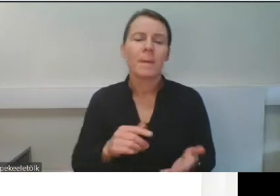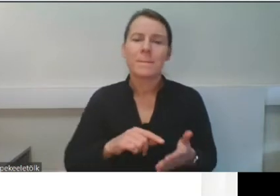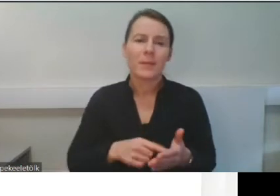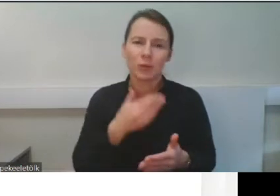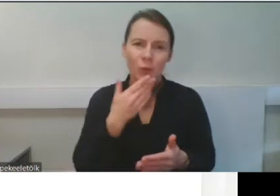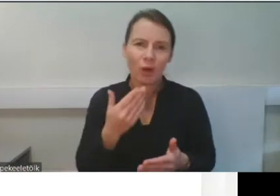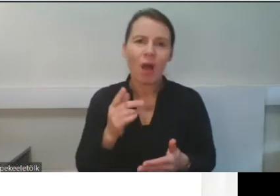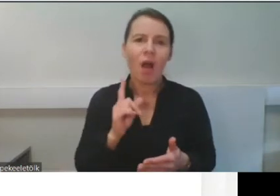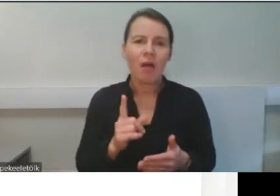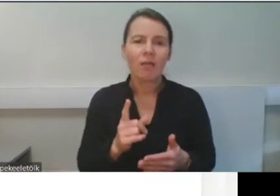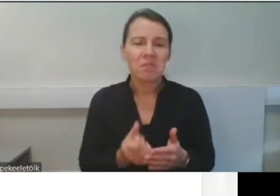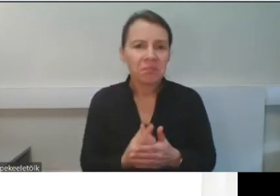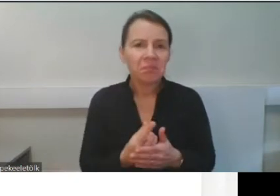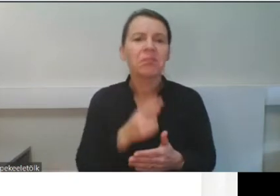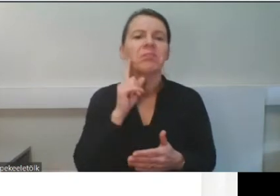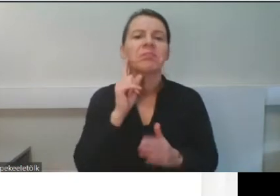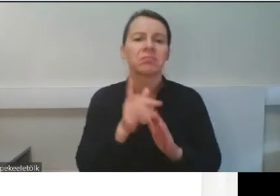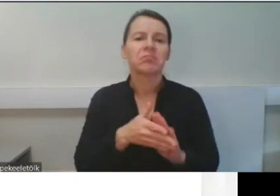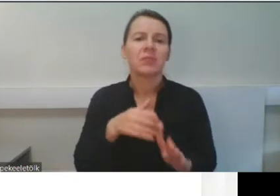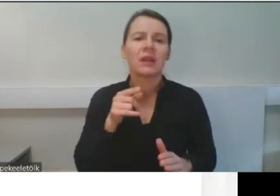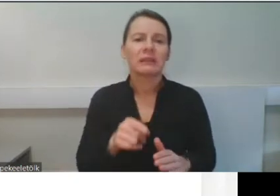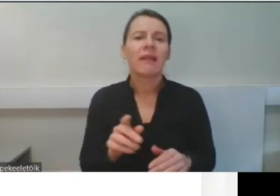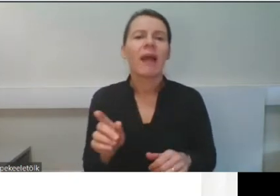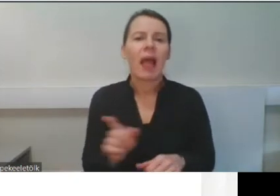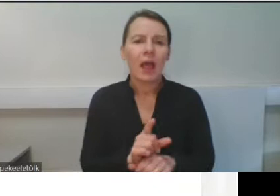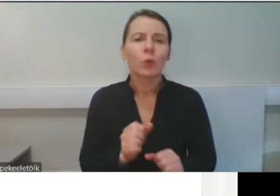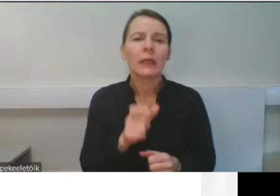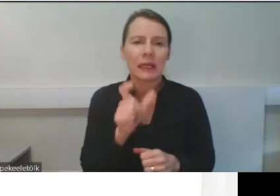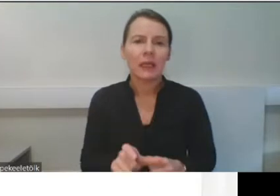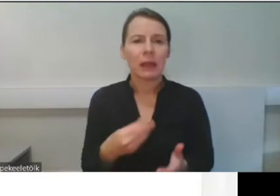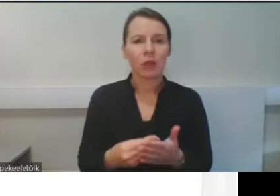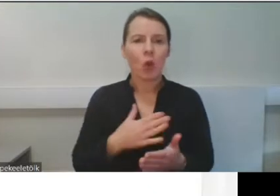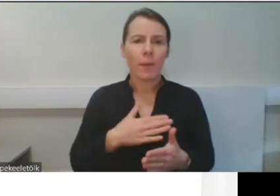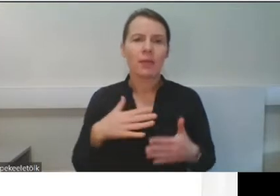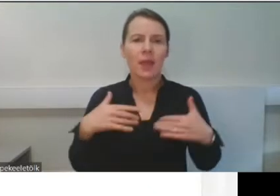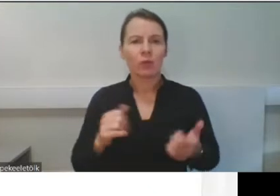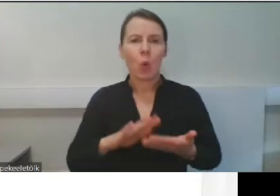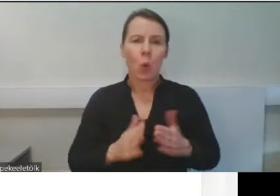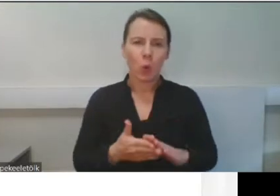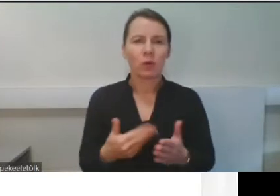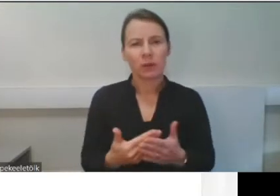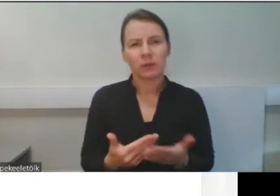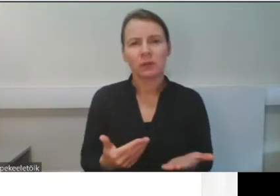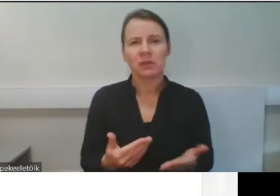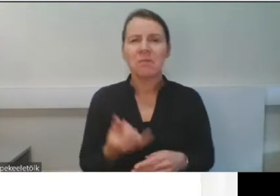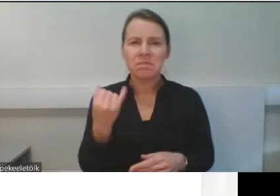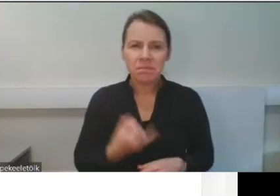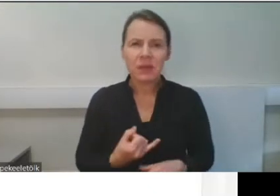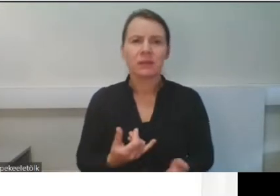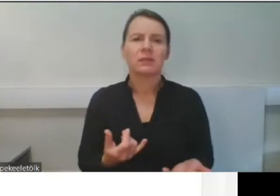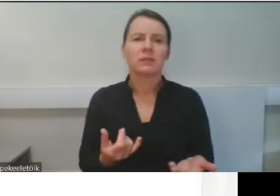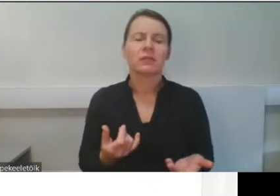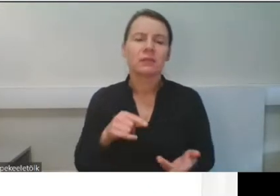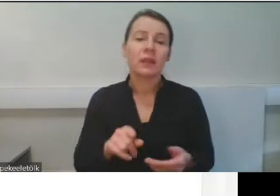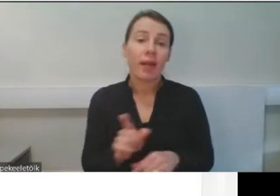nagu ma ütlesin , siis siin toimetuleku all on veel ka olemas arstiabi kättesaadavuse info ja